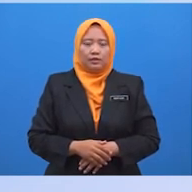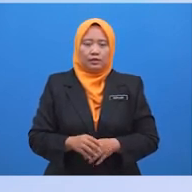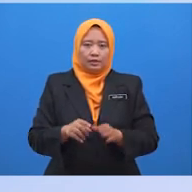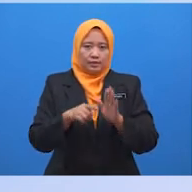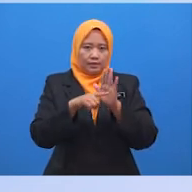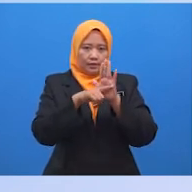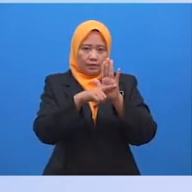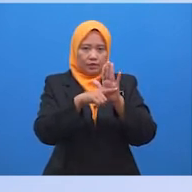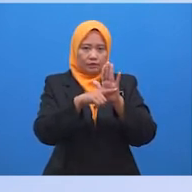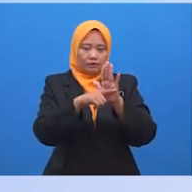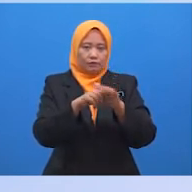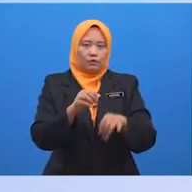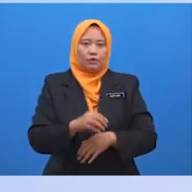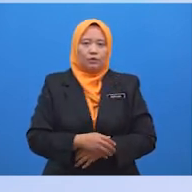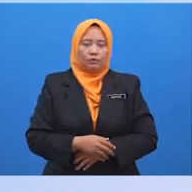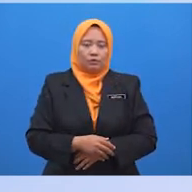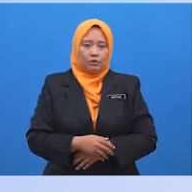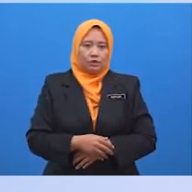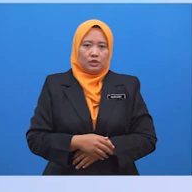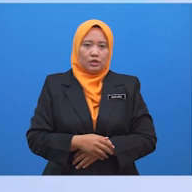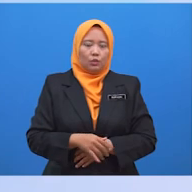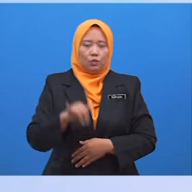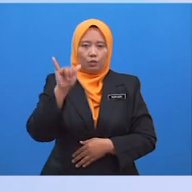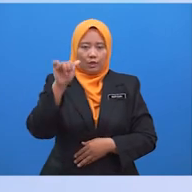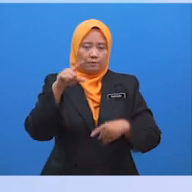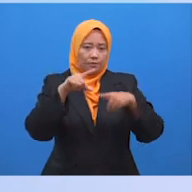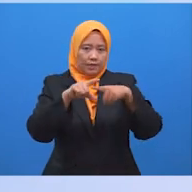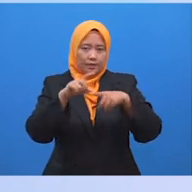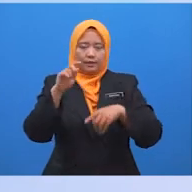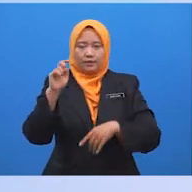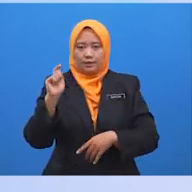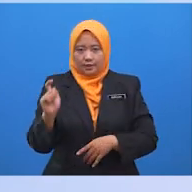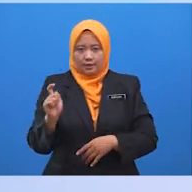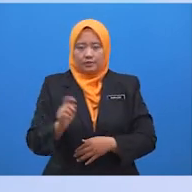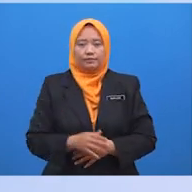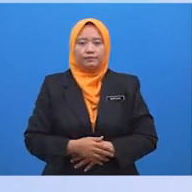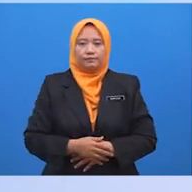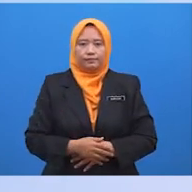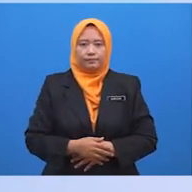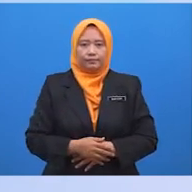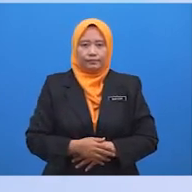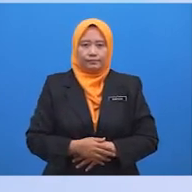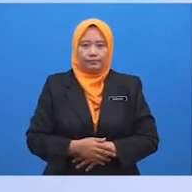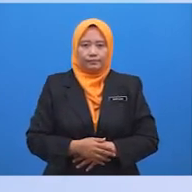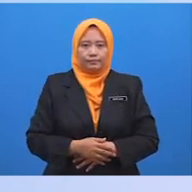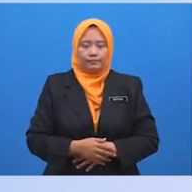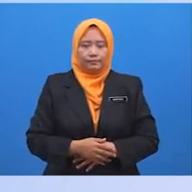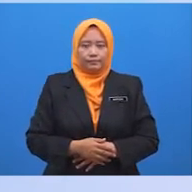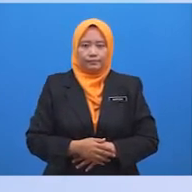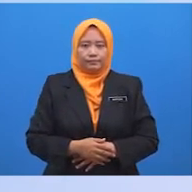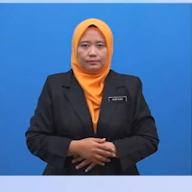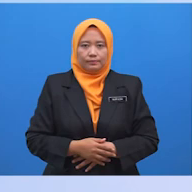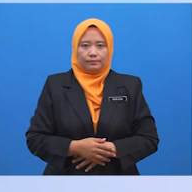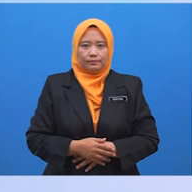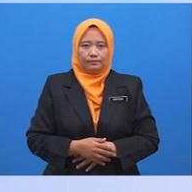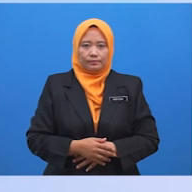X. Mari kita lihat cara untuk mengira kecerunan satu garis lurus pada satah